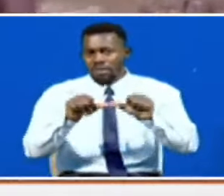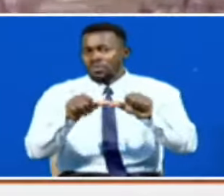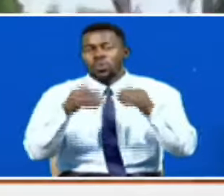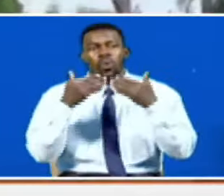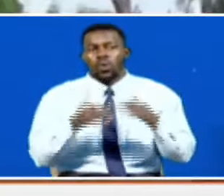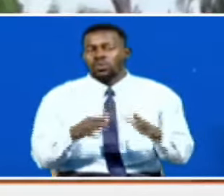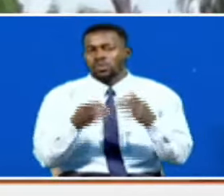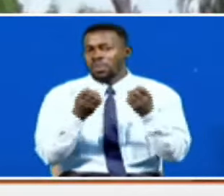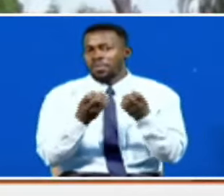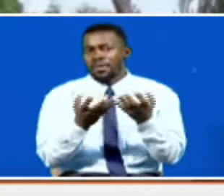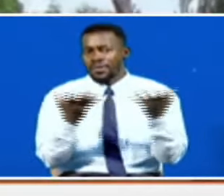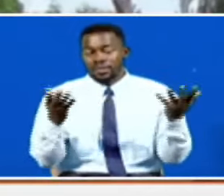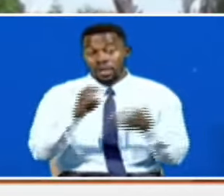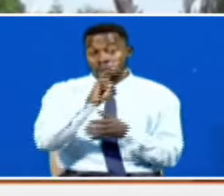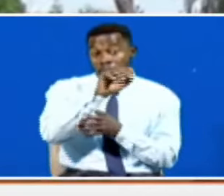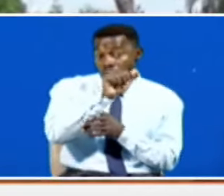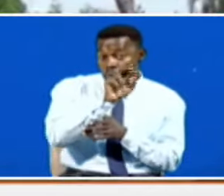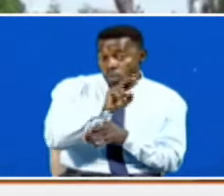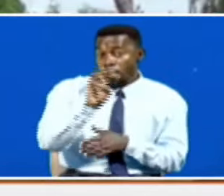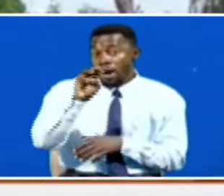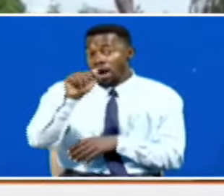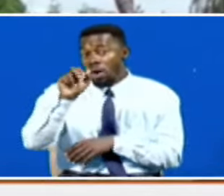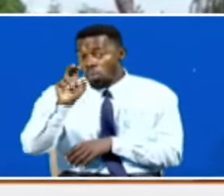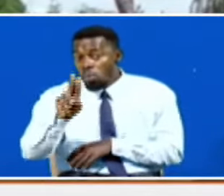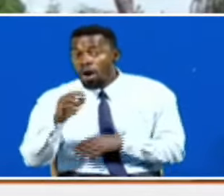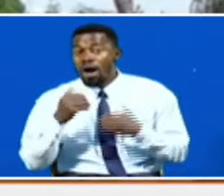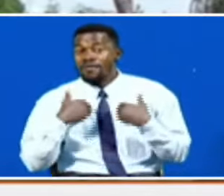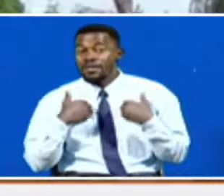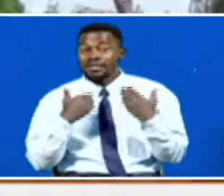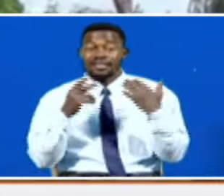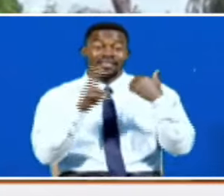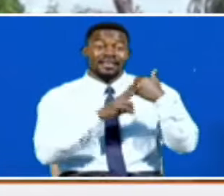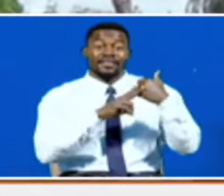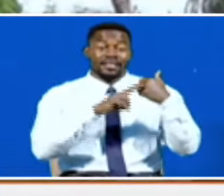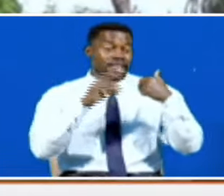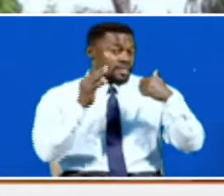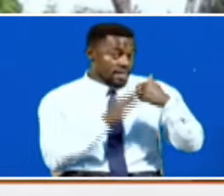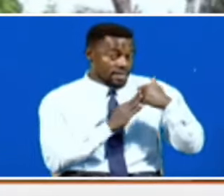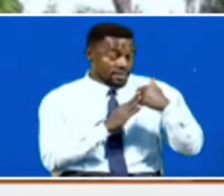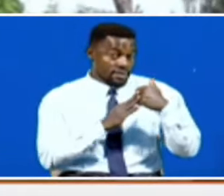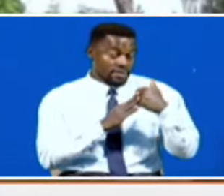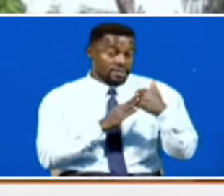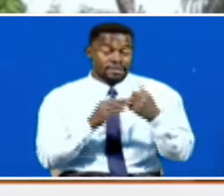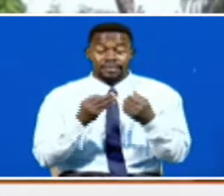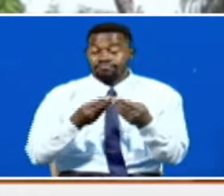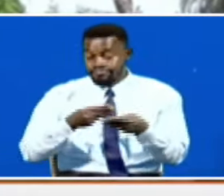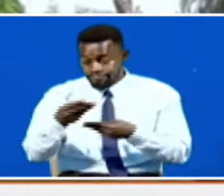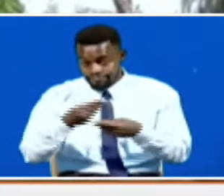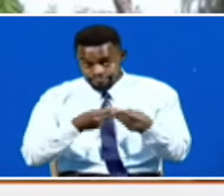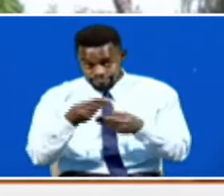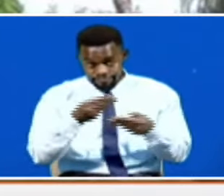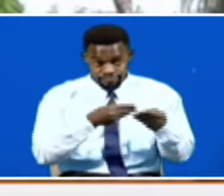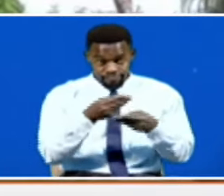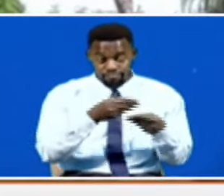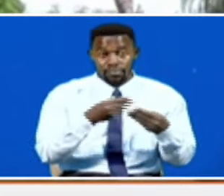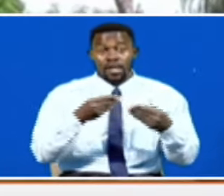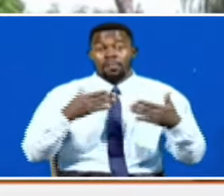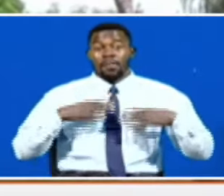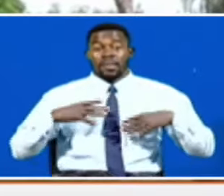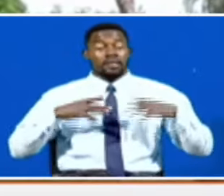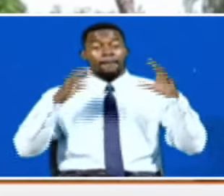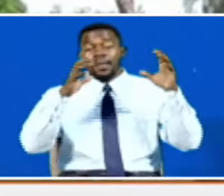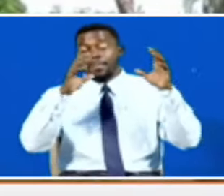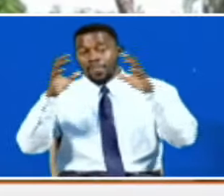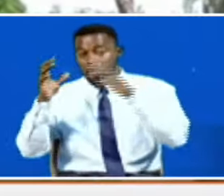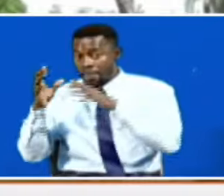hasara. Maumau imekuwa na wafanya biashara 78, wale ambao walikuwa wanafanya biashara zile kubwa kubwa,